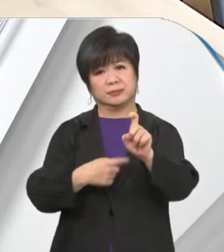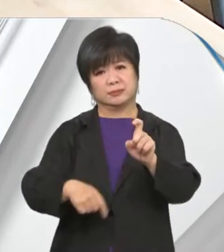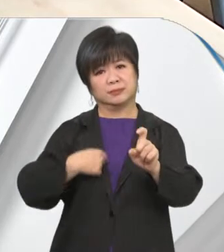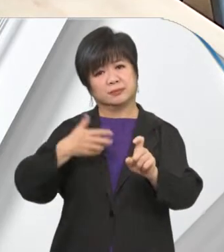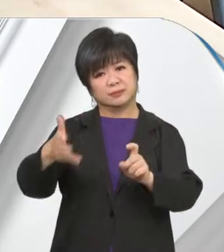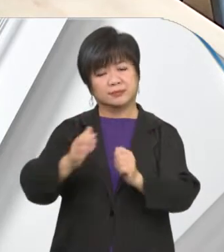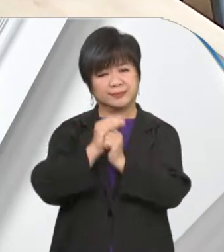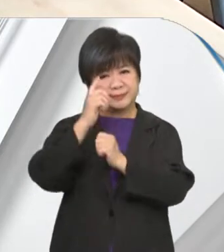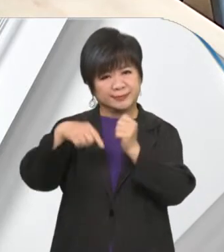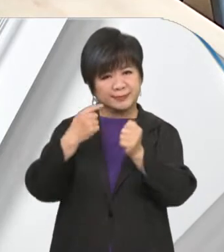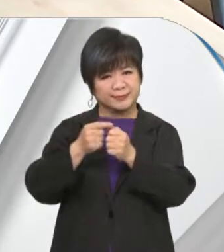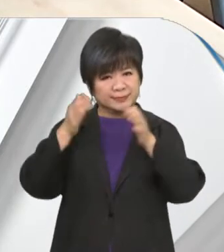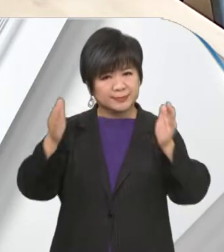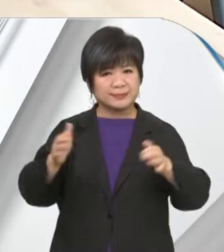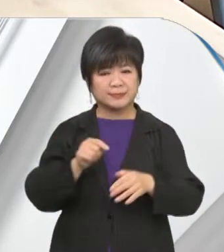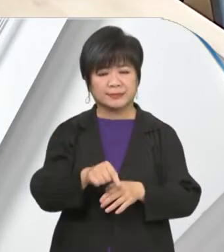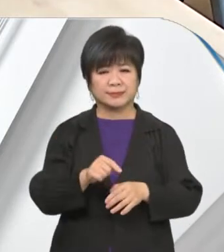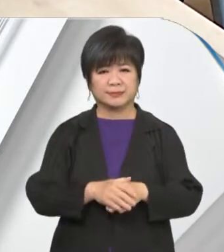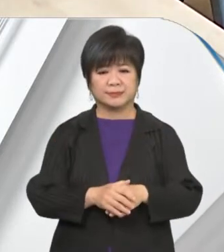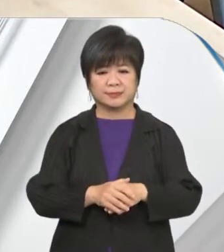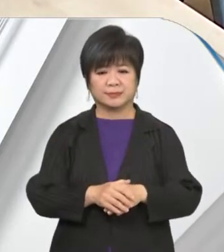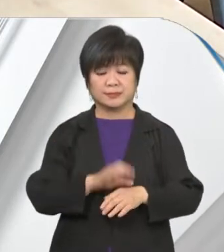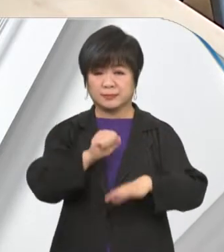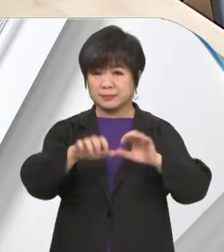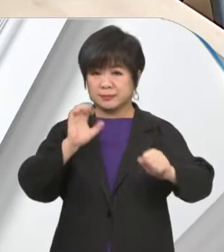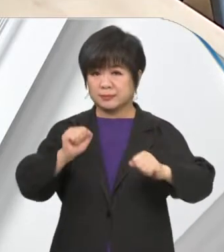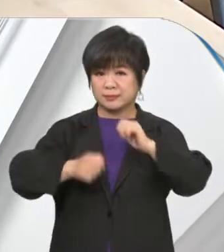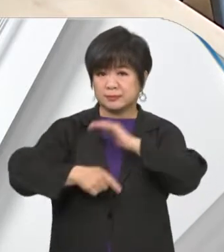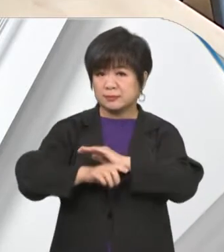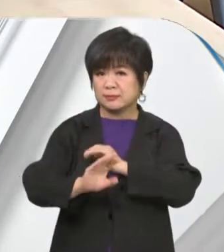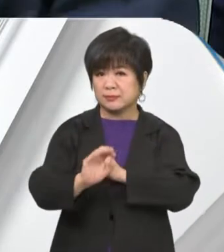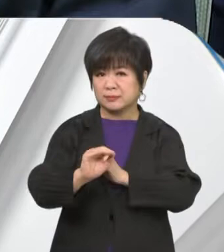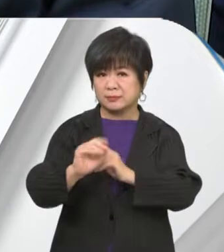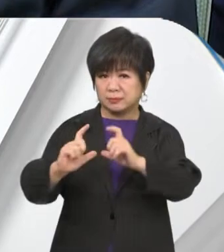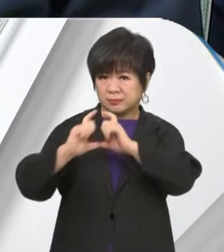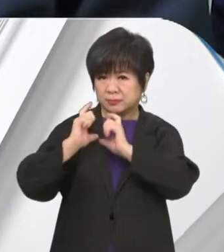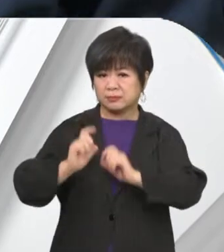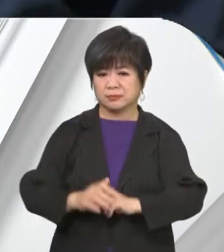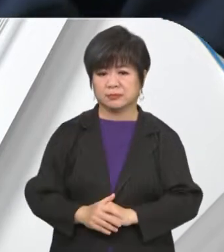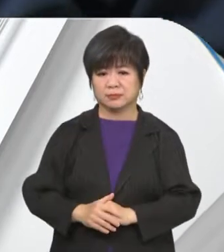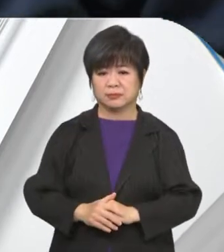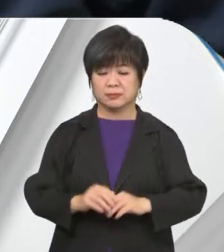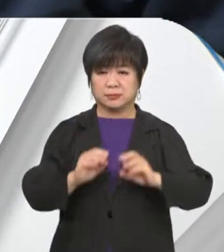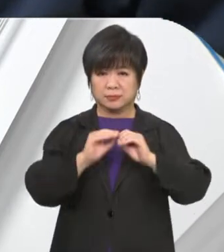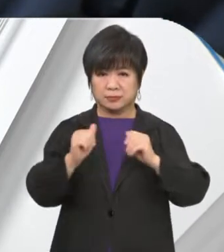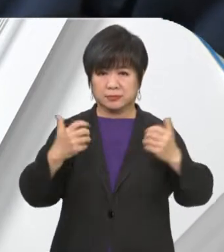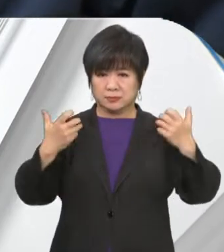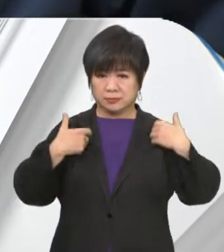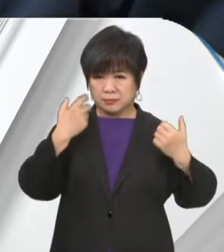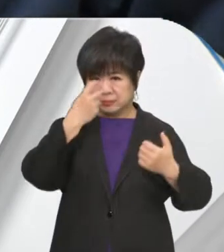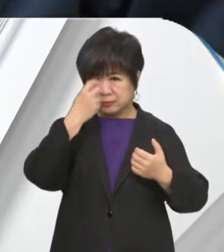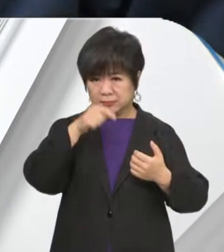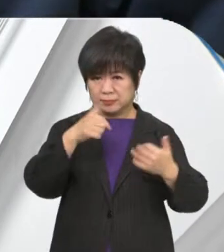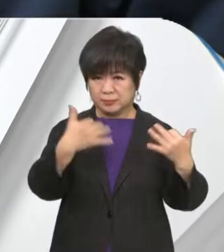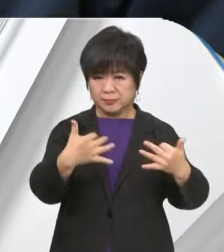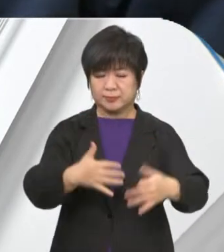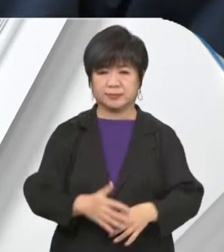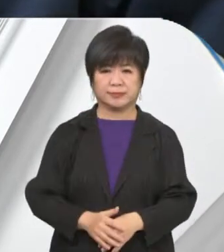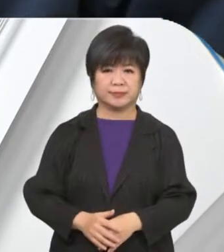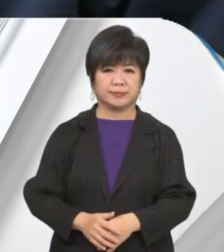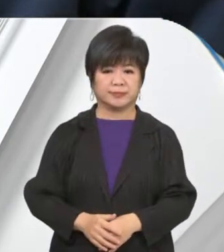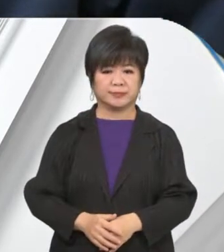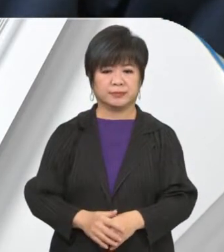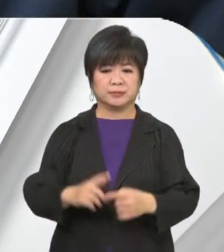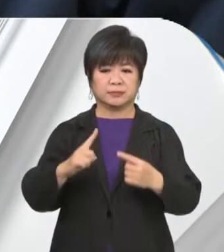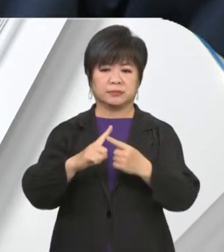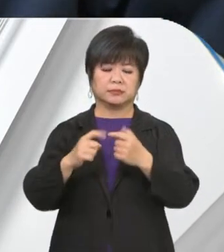过年有没有人力在处理违法清道？我要这个答案。 土地的管理的问题，因为我们目前为止，在人